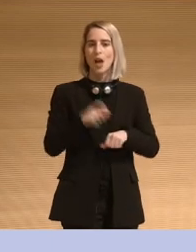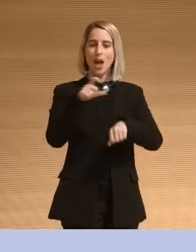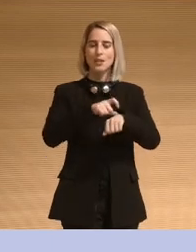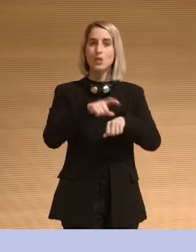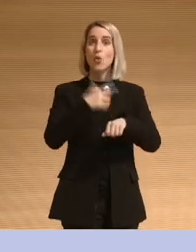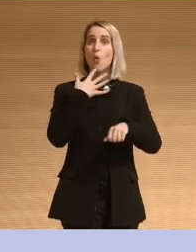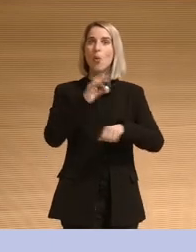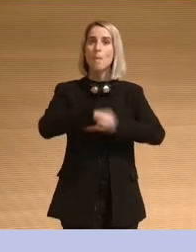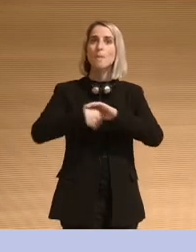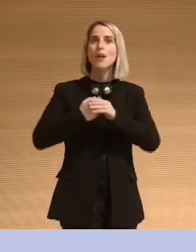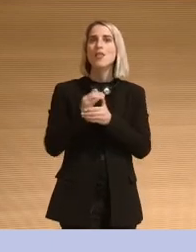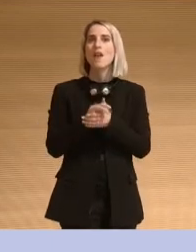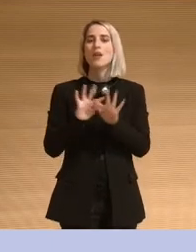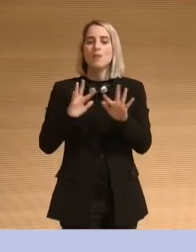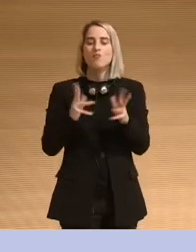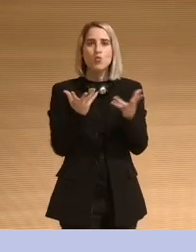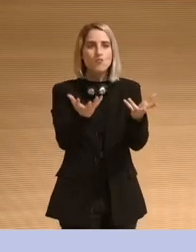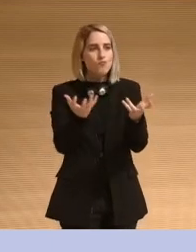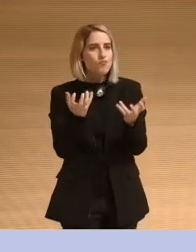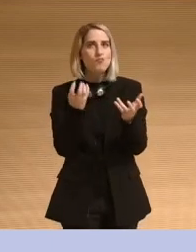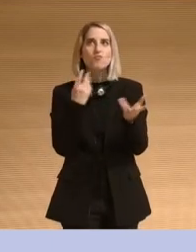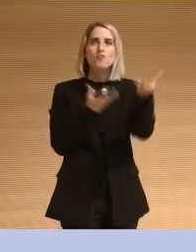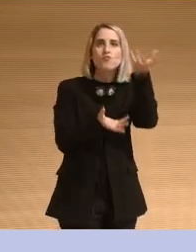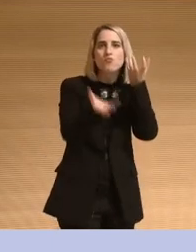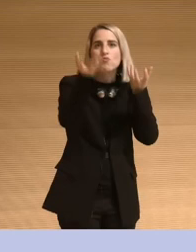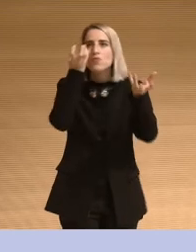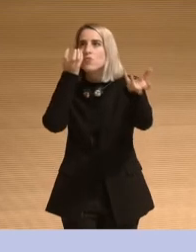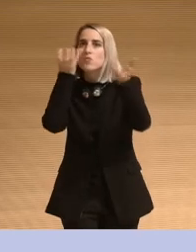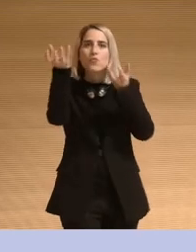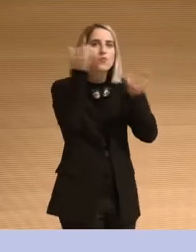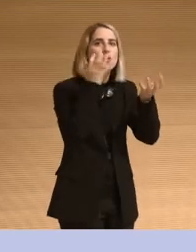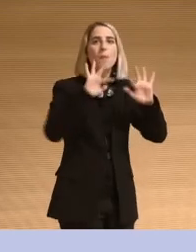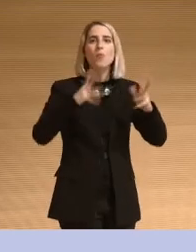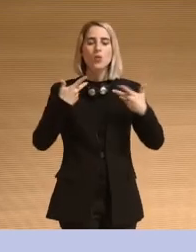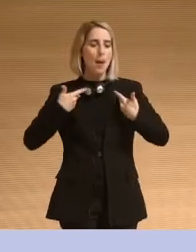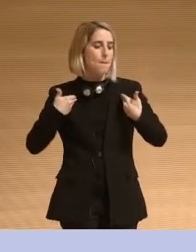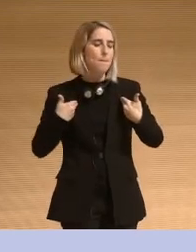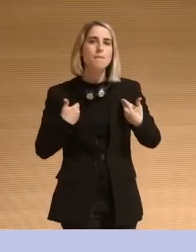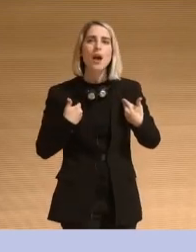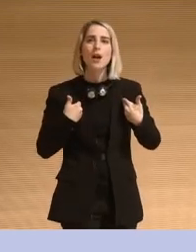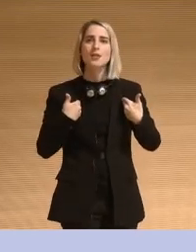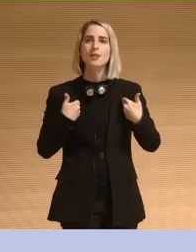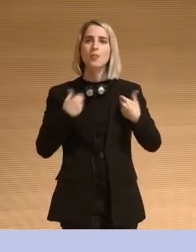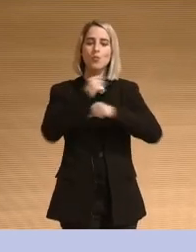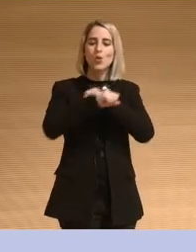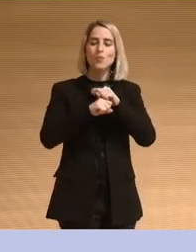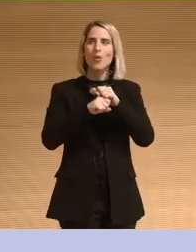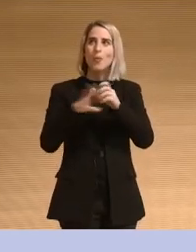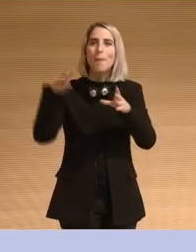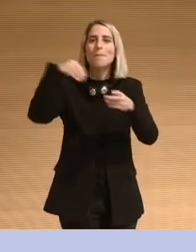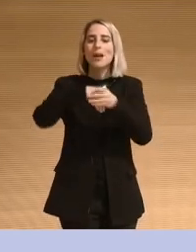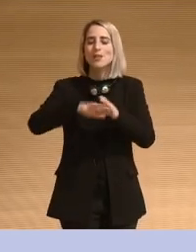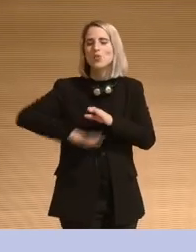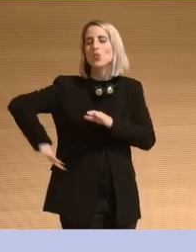με ενδιαφέρει το πώς προσλαμβάνουν τη σύγχρονη τέχνη και όλους εμάς που πάμε να επικύσουμε έναν τέτοιο